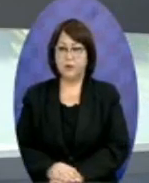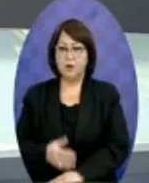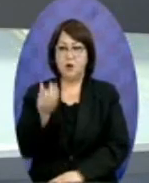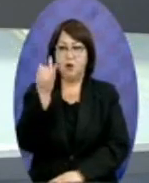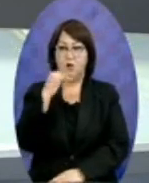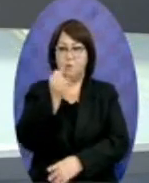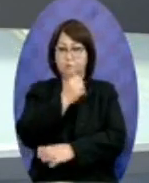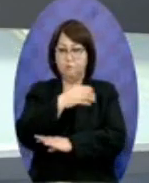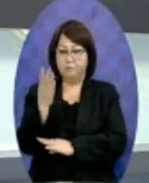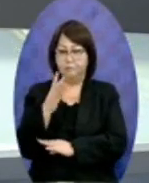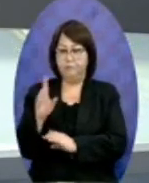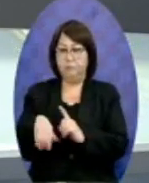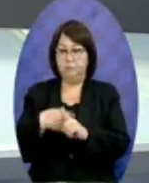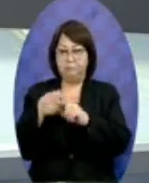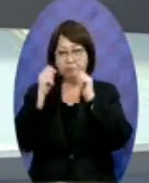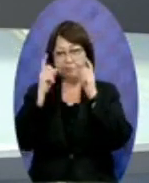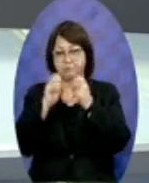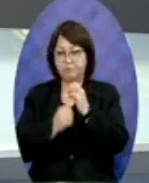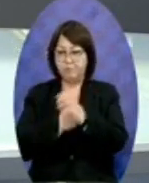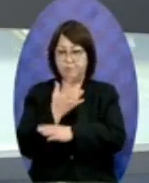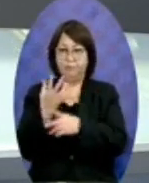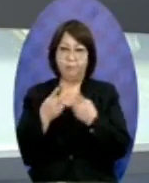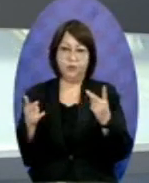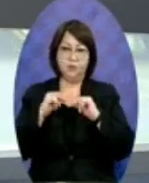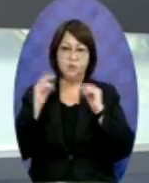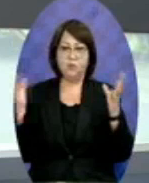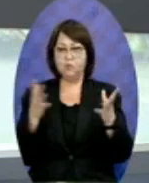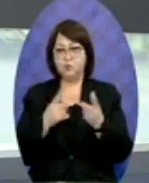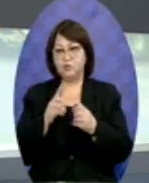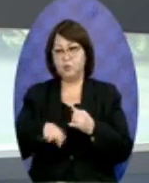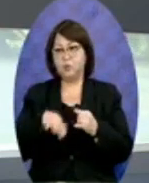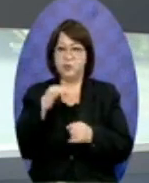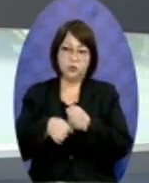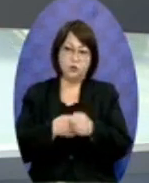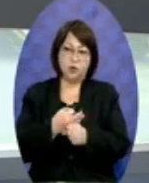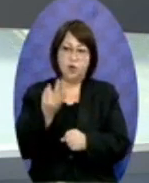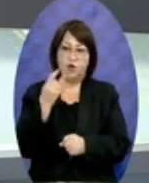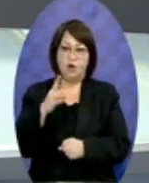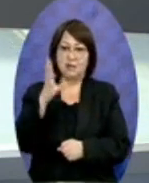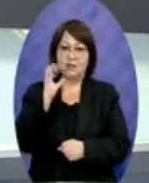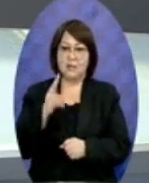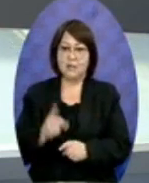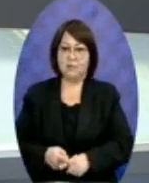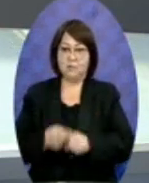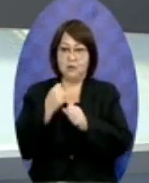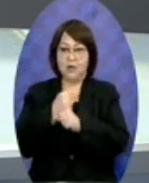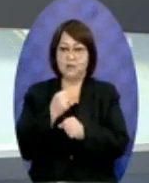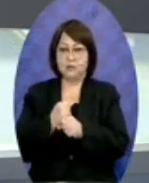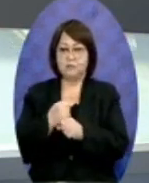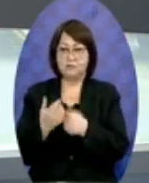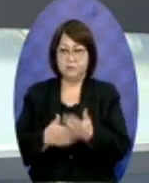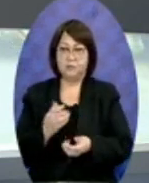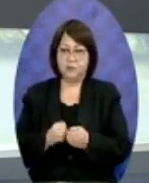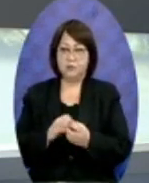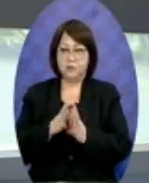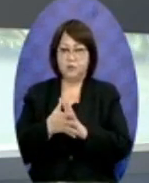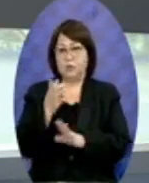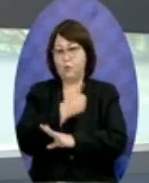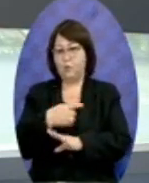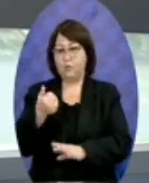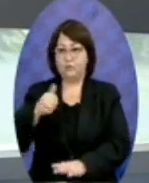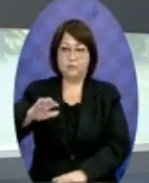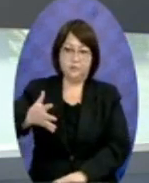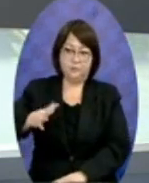Ойжуулалт ойн нөхөн сэргээлтэд сэдвэртэ үндэсний чуулган боллоо. Сүүлийн жилүүдэд ойн санг нэмэгдүүлэх ажил үе шаттай хэрэгжиж байгаа боловч үр дүн муу